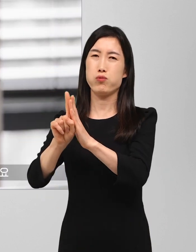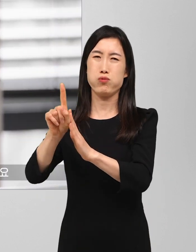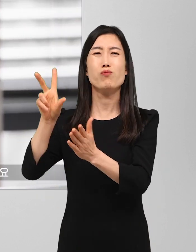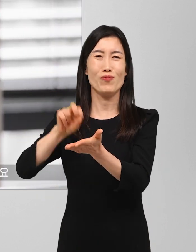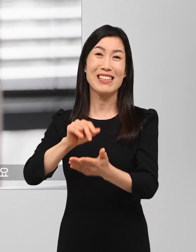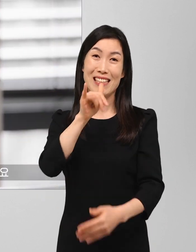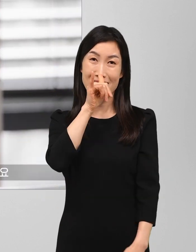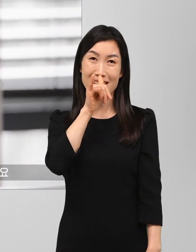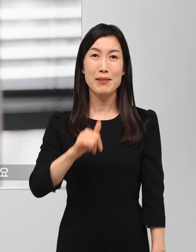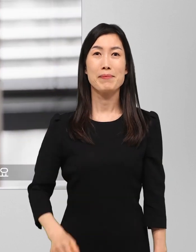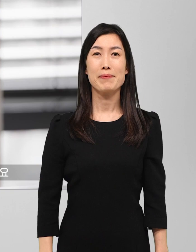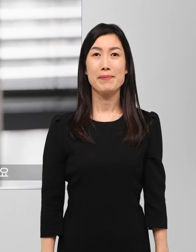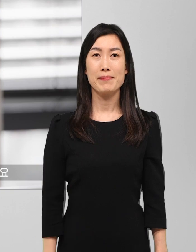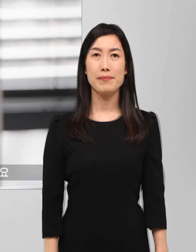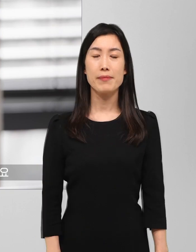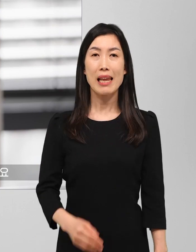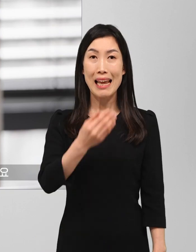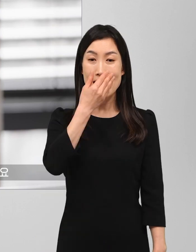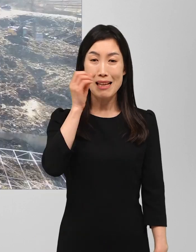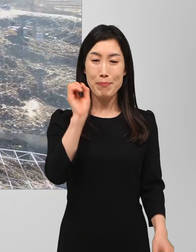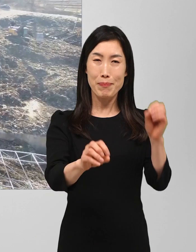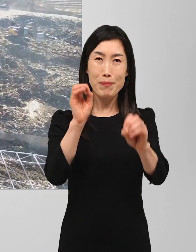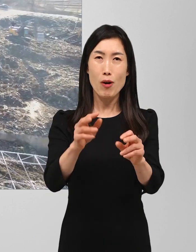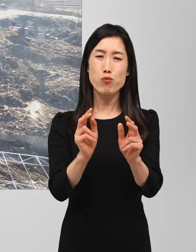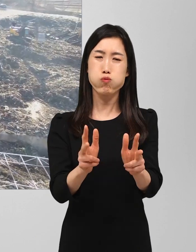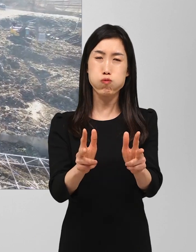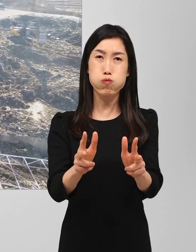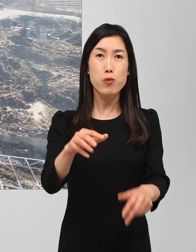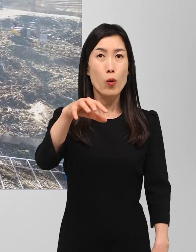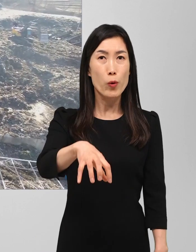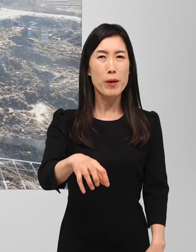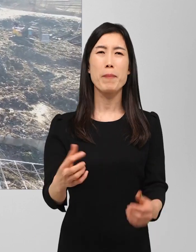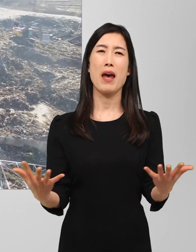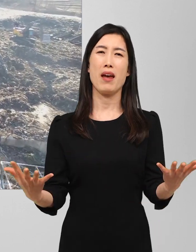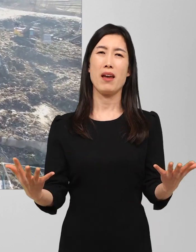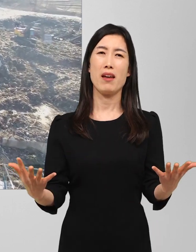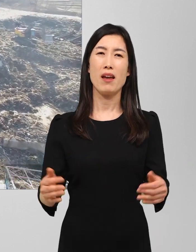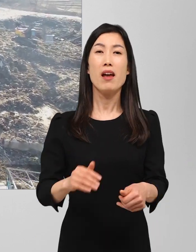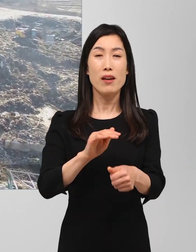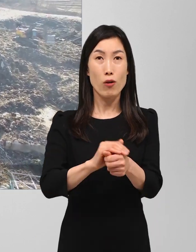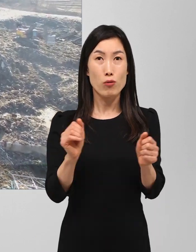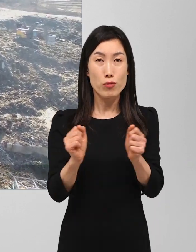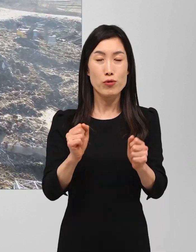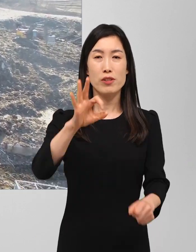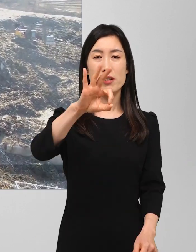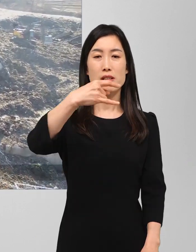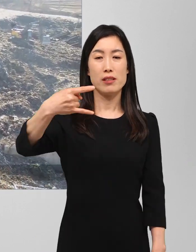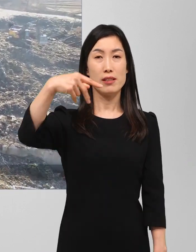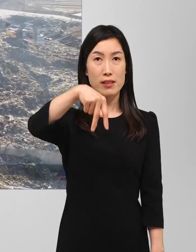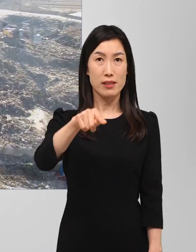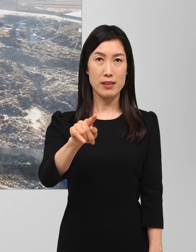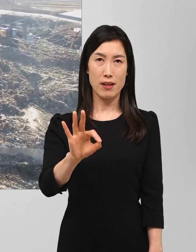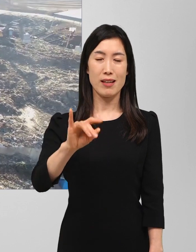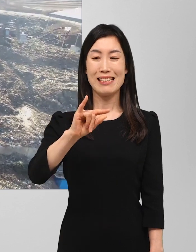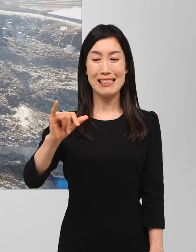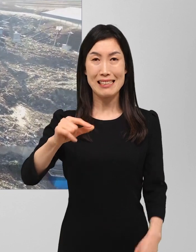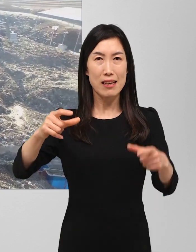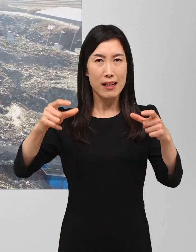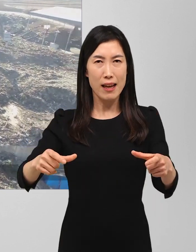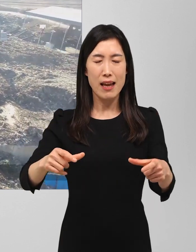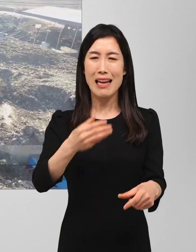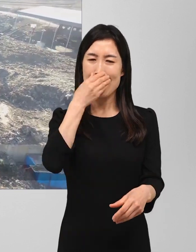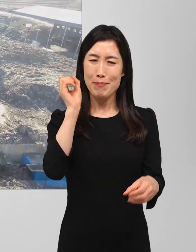폐기물 처리가 잘 이루어지지 않을 때도 있는데요. 엄청난 양의 폐기물들이 방치돼 쓰레기산을 이룬 경북 의성의 한